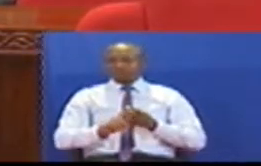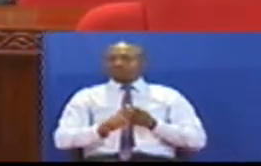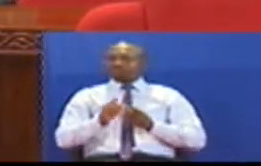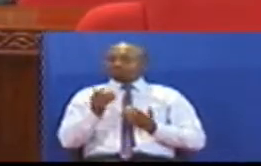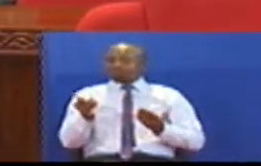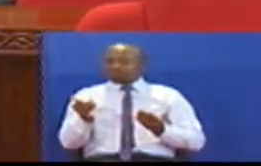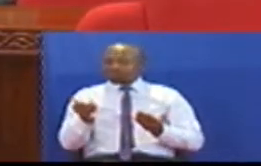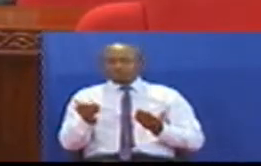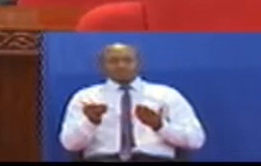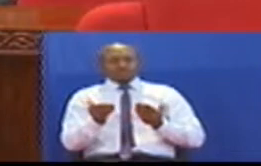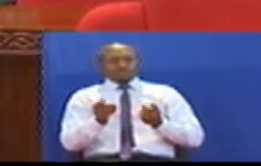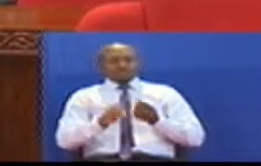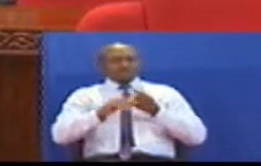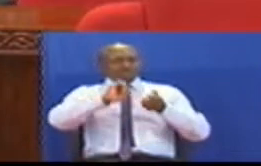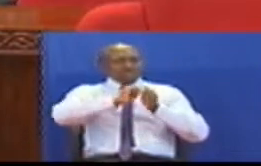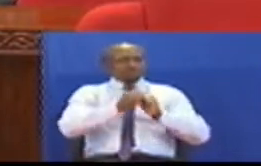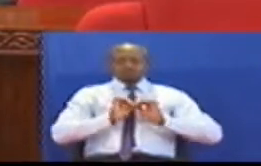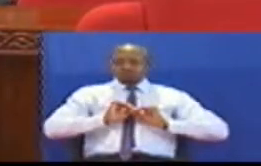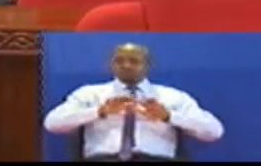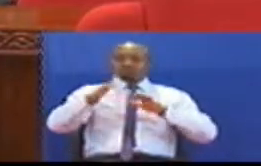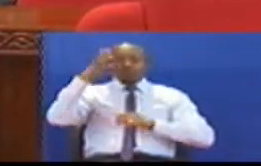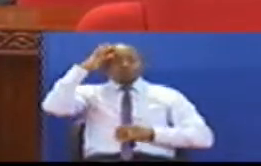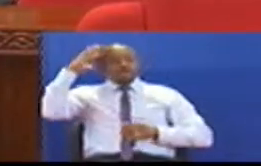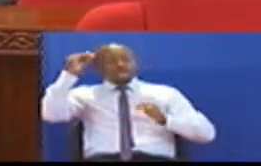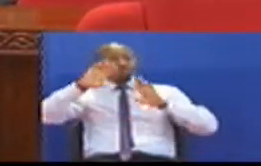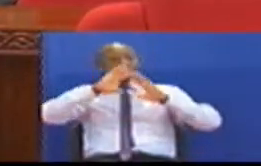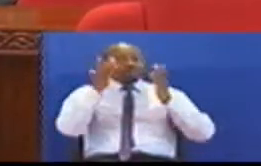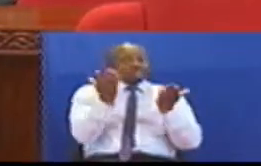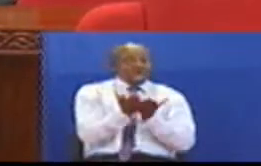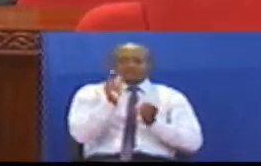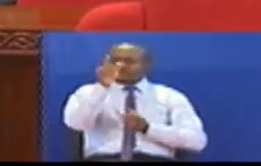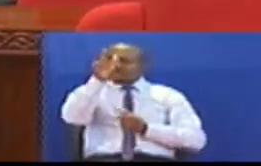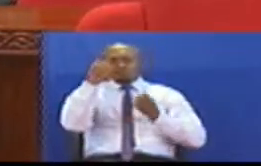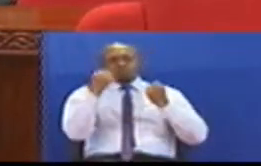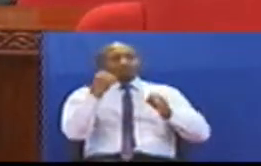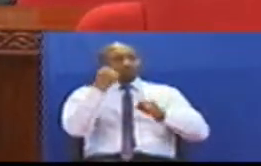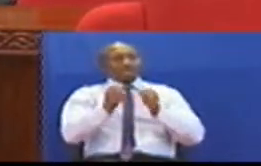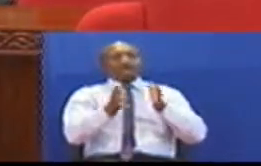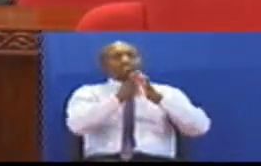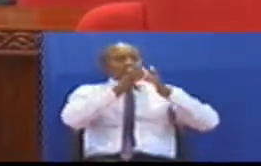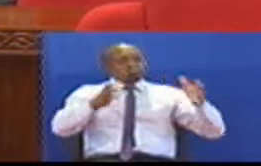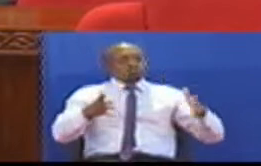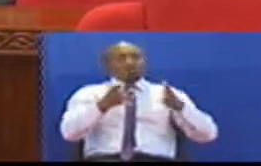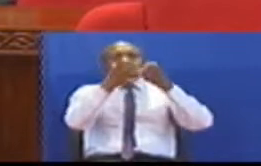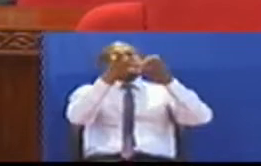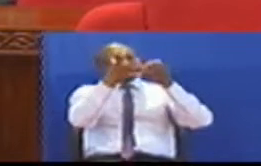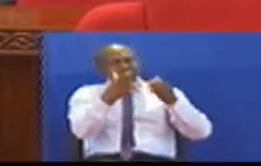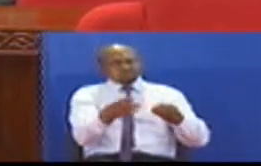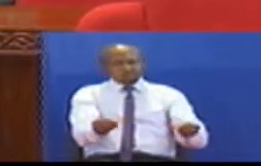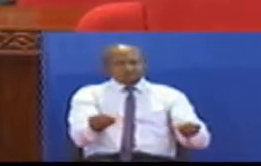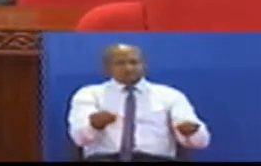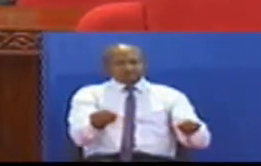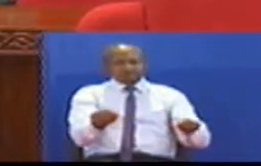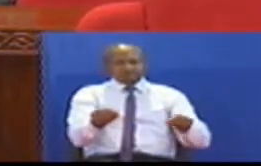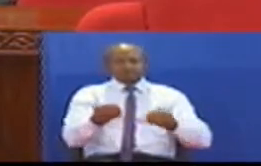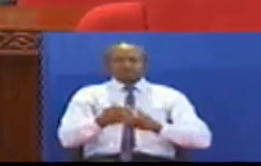kuwa tatizo la maambukizi ya ukimwi duniani ni janga ambalo limeangamiza nguvu kazi kubwa ya watu, nguvu kazi